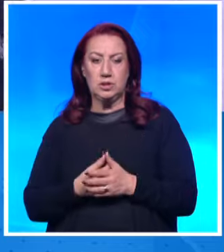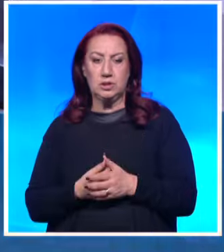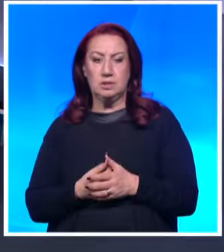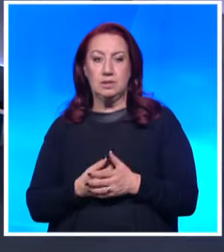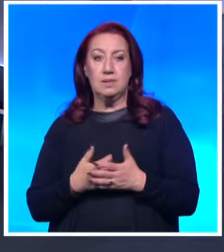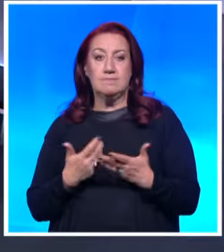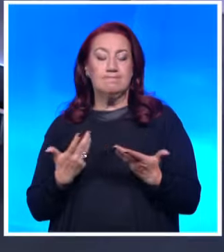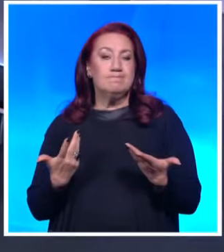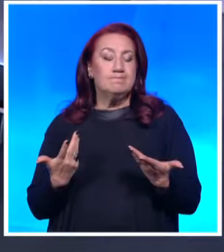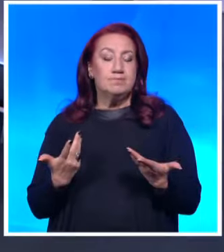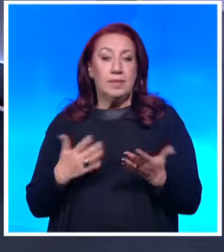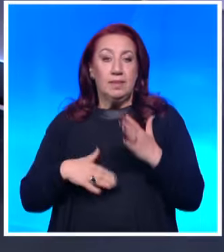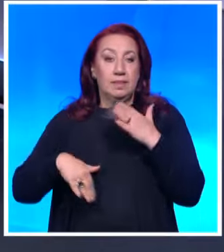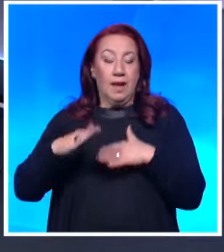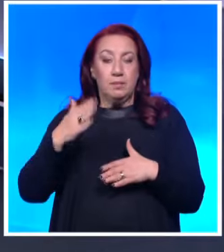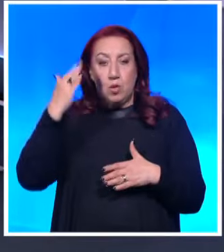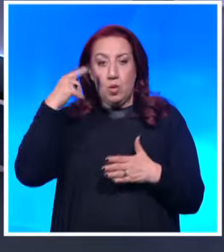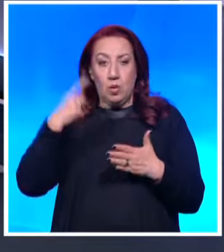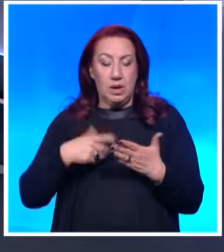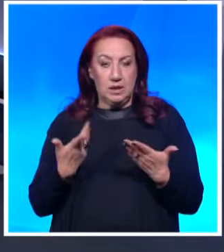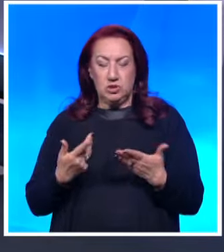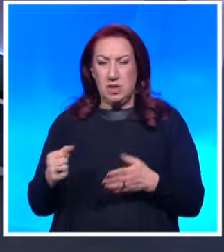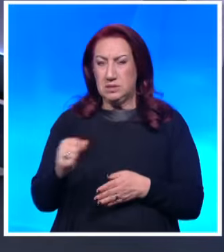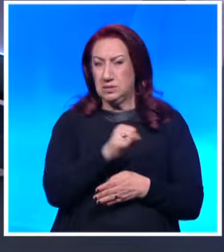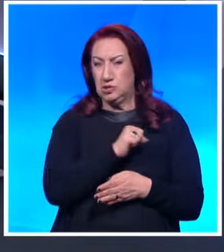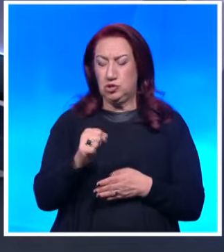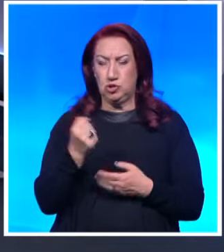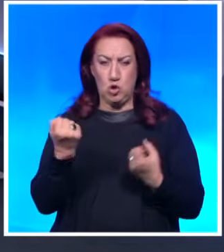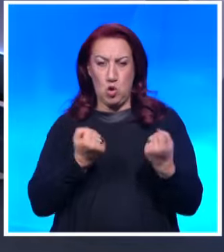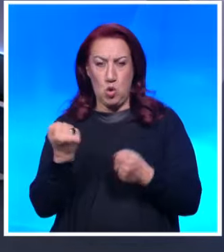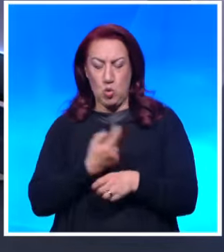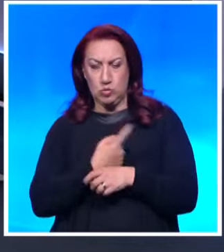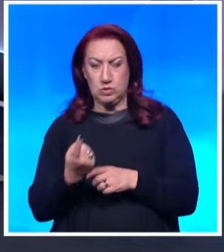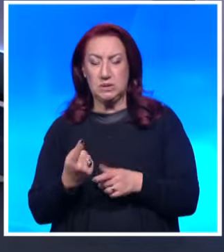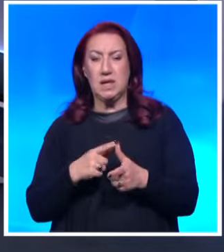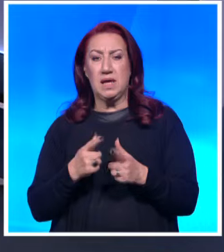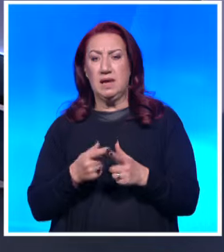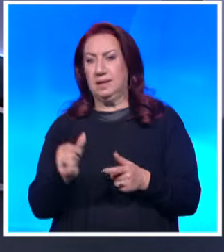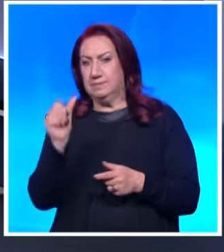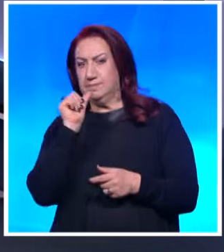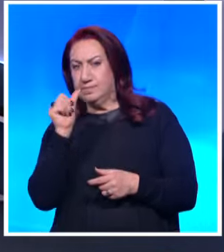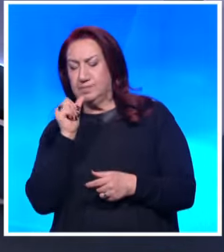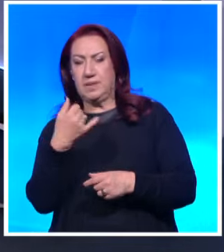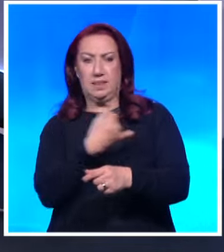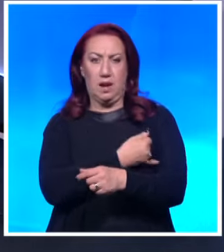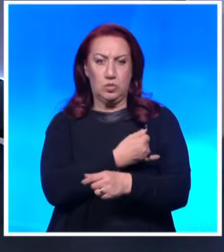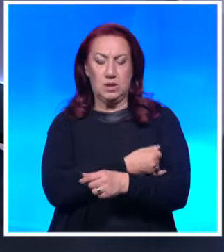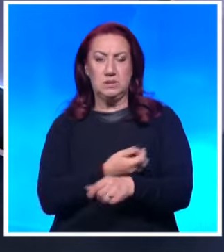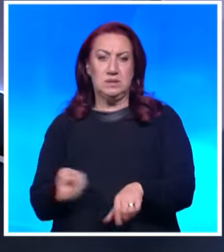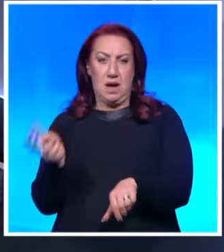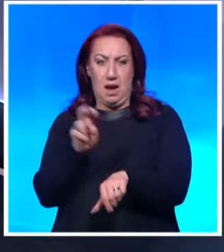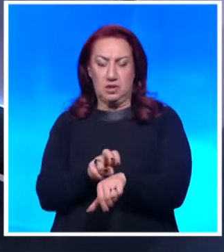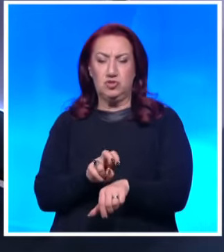грешат най-често? Висока скорост, да шофират след употреба на опиати, да речем наркотици или нещо по-конкретно? Без предпазен